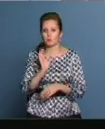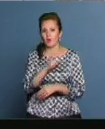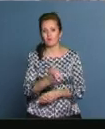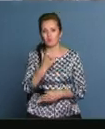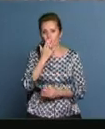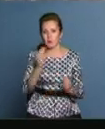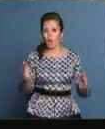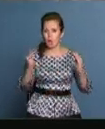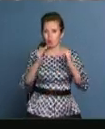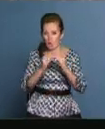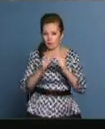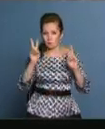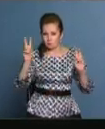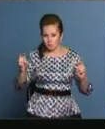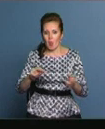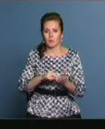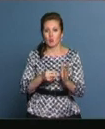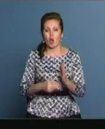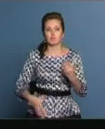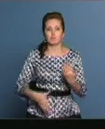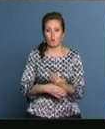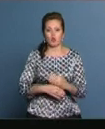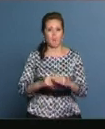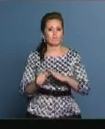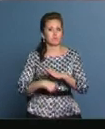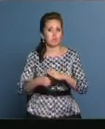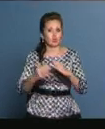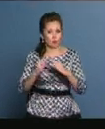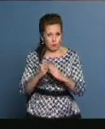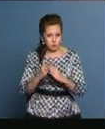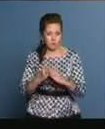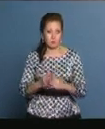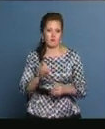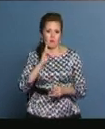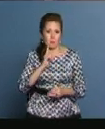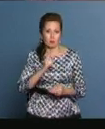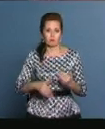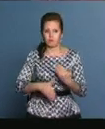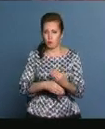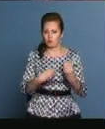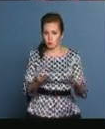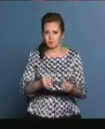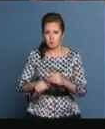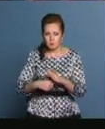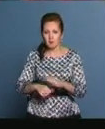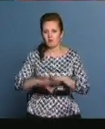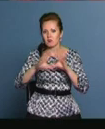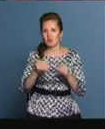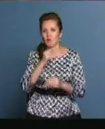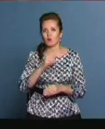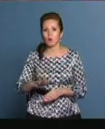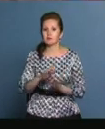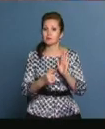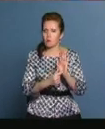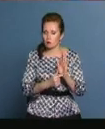Проект помощи бездомным, пункт временного пребывания, начал действовать в Ижевске в прошлом году. Таких по всей России всего 7. Сегодня он